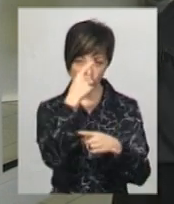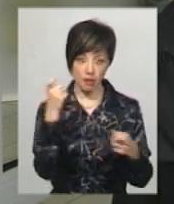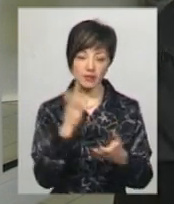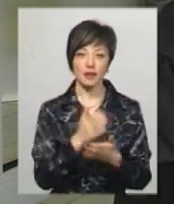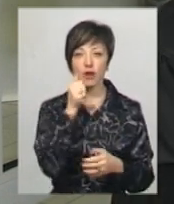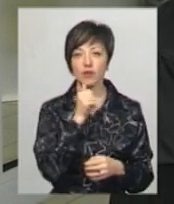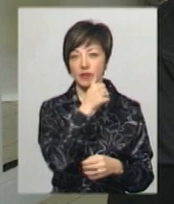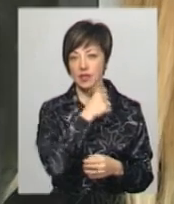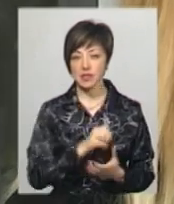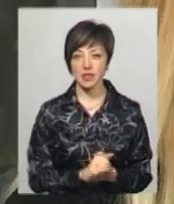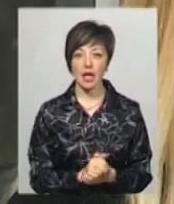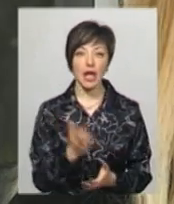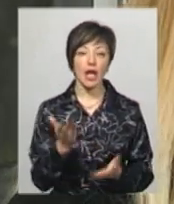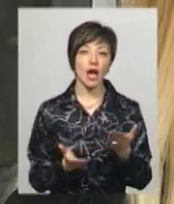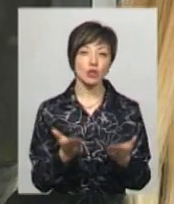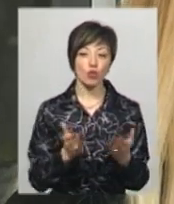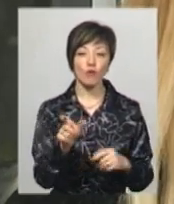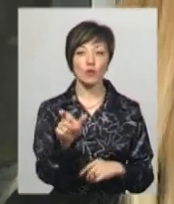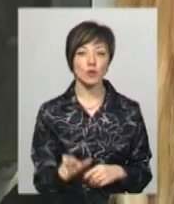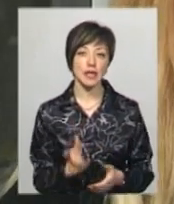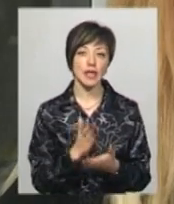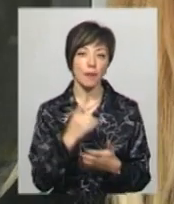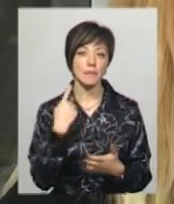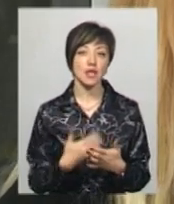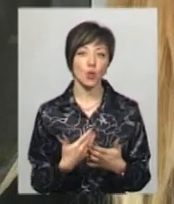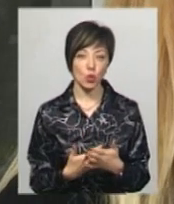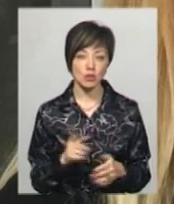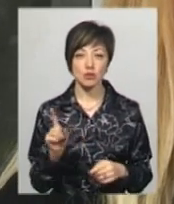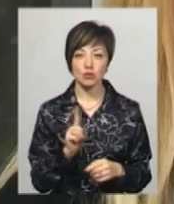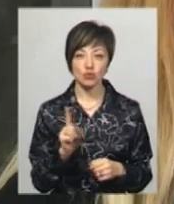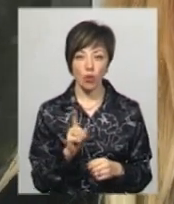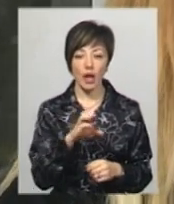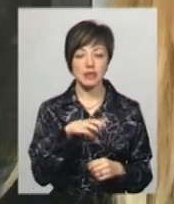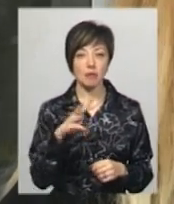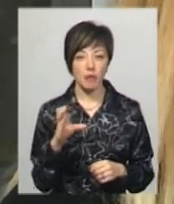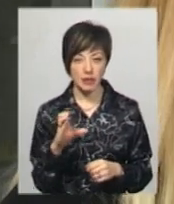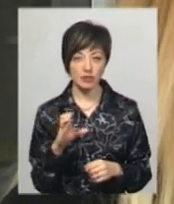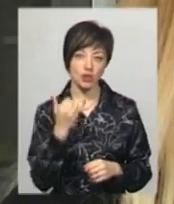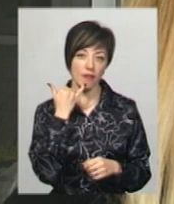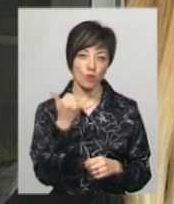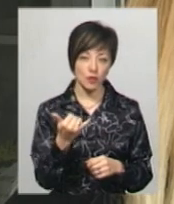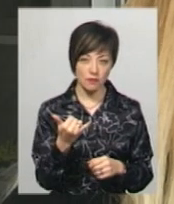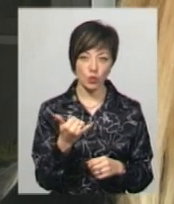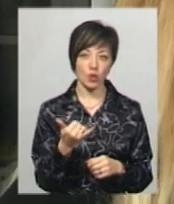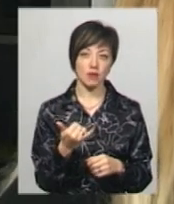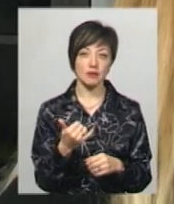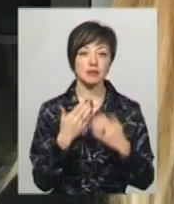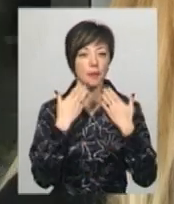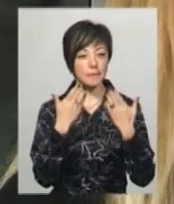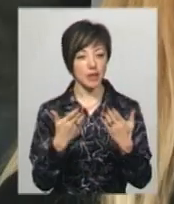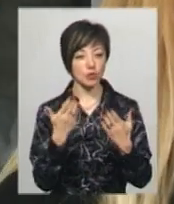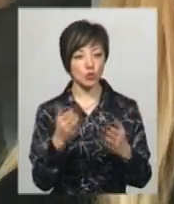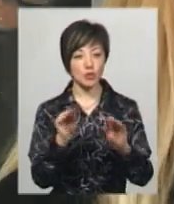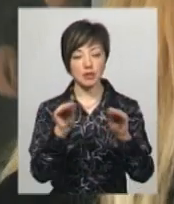вона є конфіденційною. Якщо в людини є підозри, що смс чи телефонний дзвінок, за яким запитують